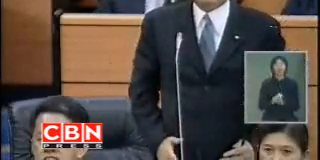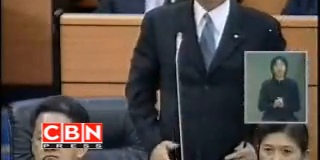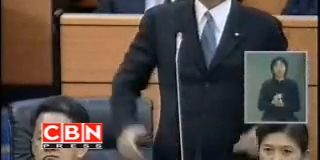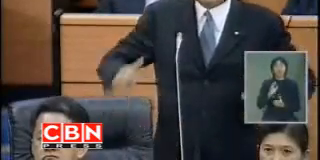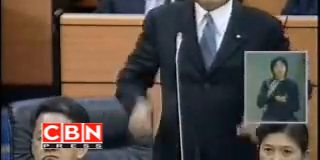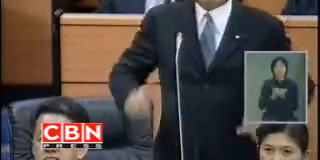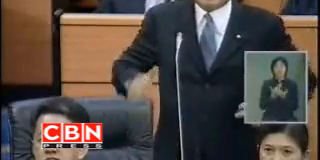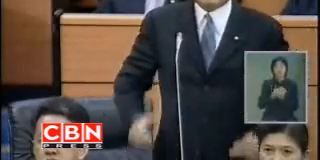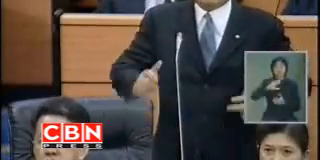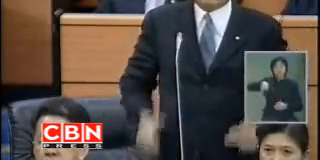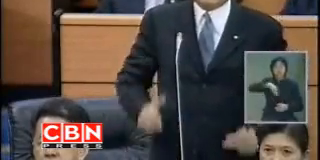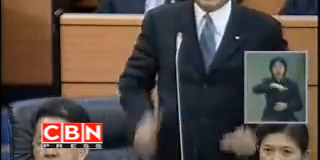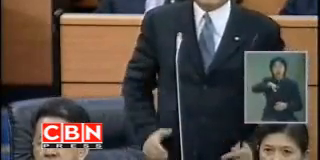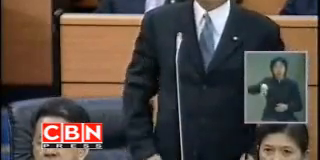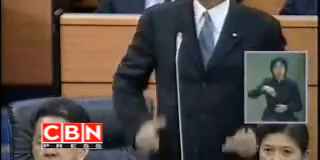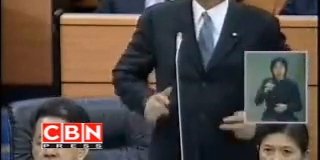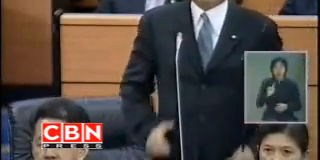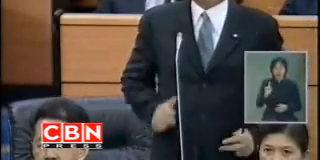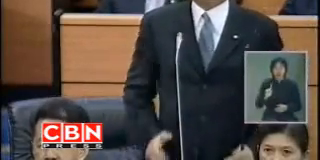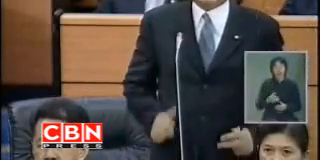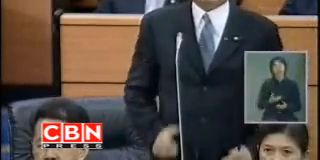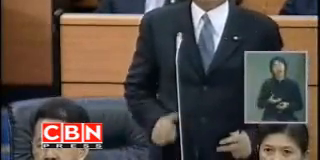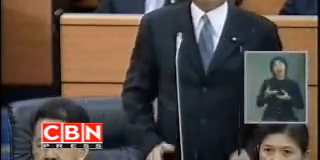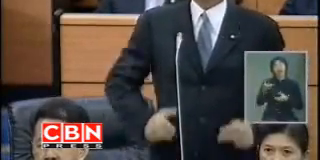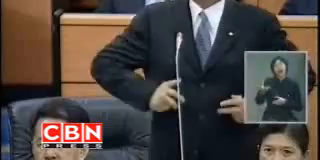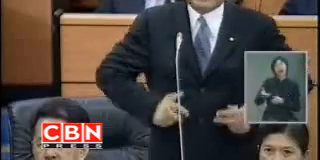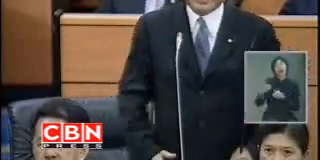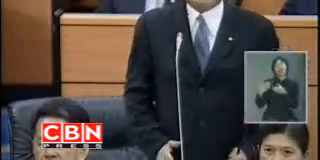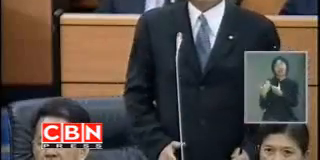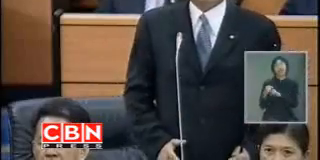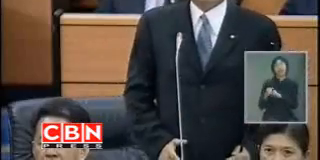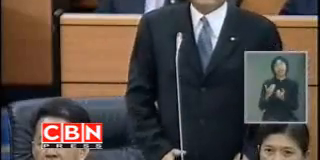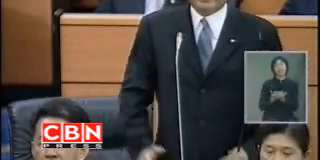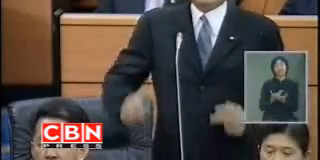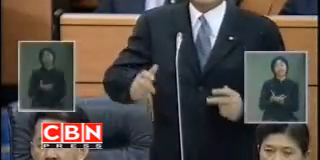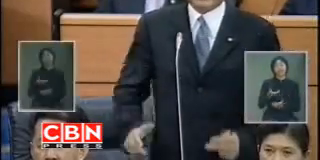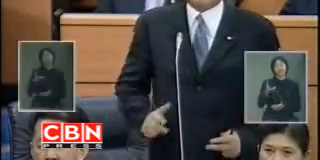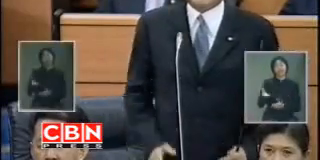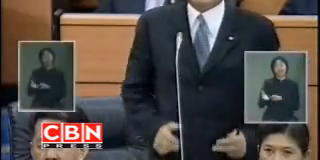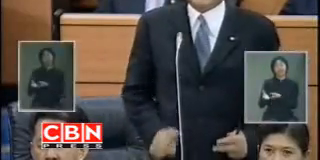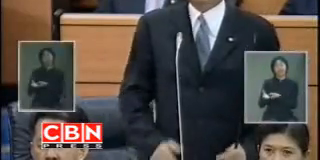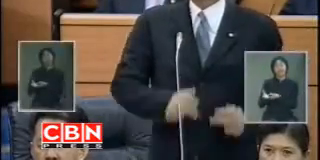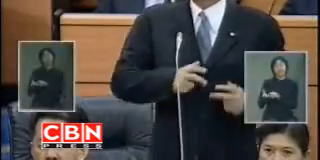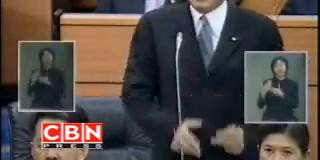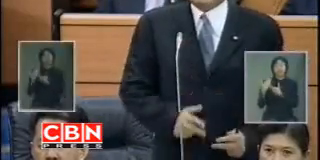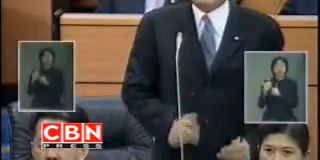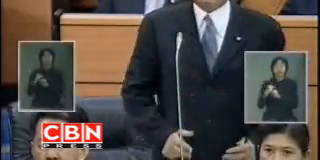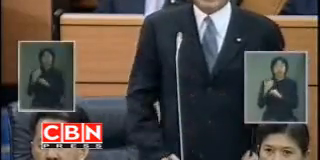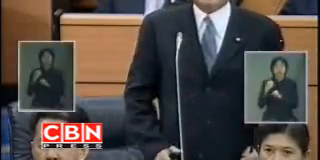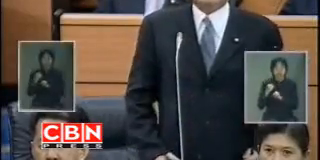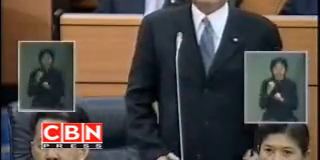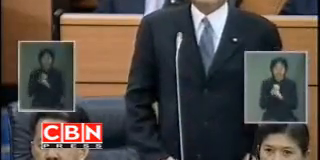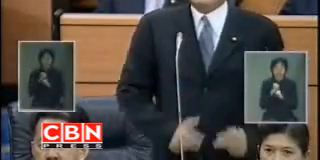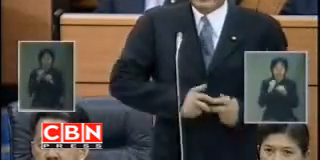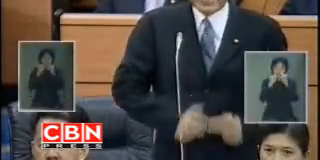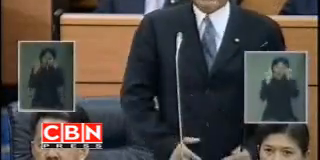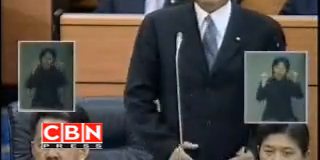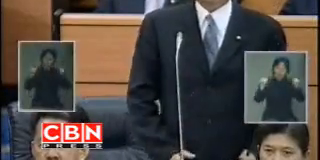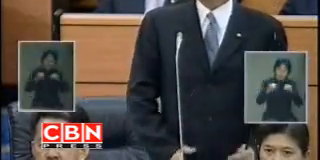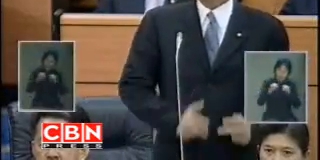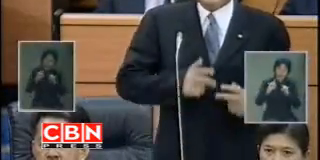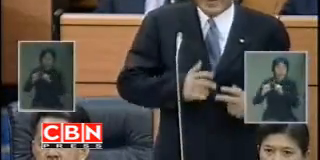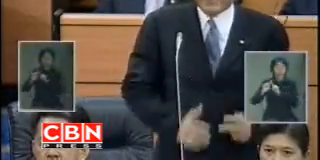ทั้งหมดเขาเอาไปให้พรรคประชาธิปัตย์ทั้งนั้นเงินที่พรรคประชาธิปัตย์จ้างทำป้ายเข